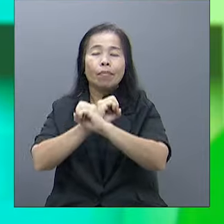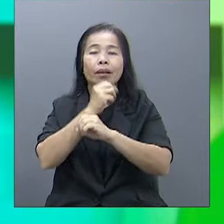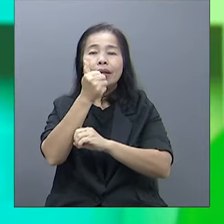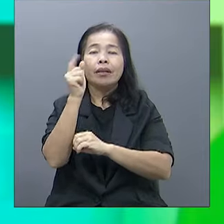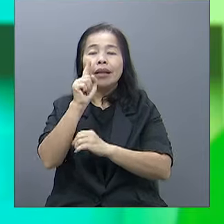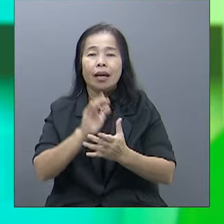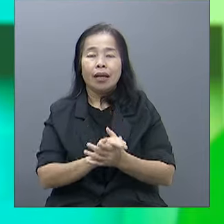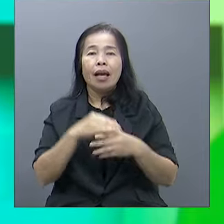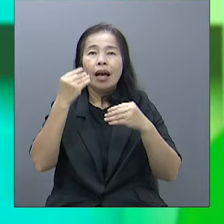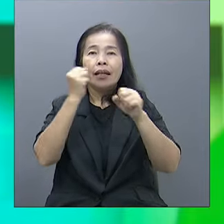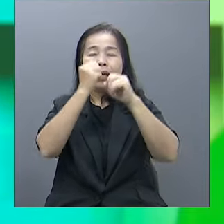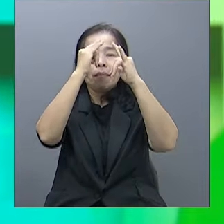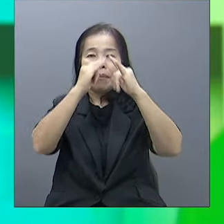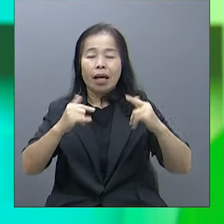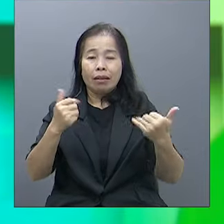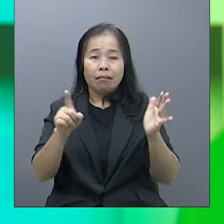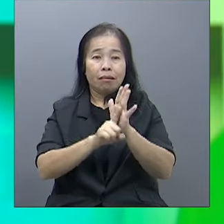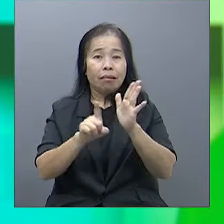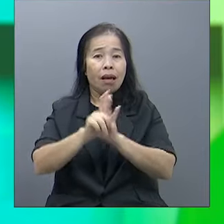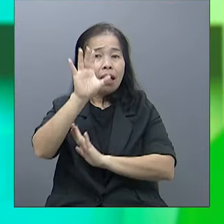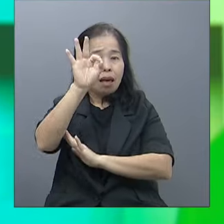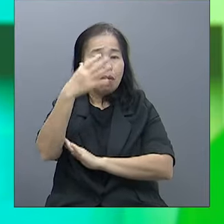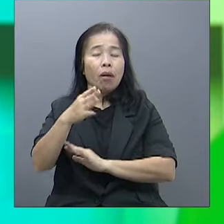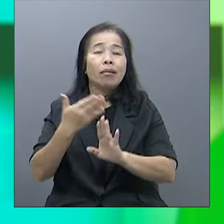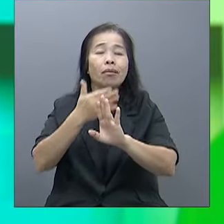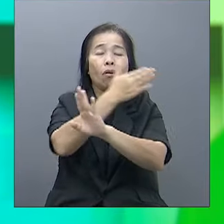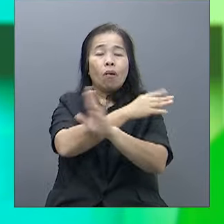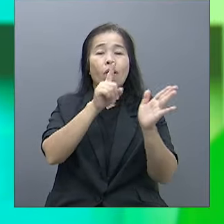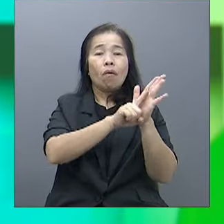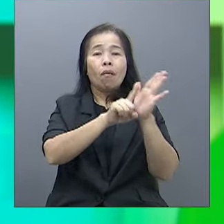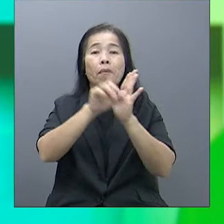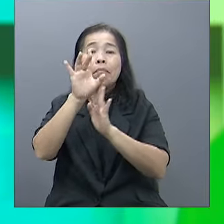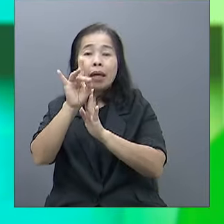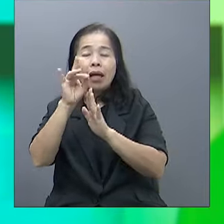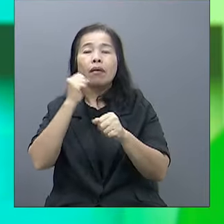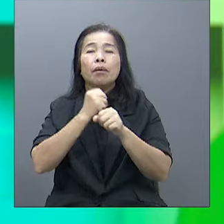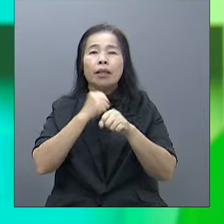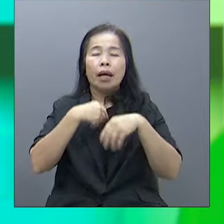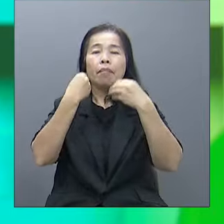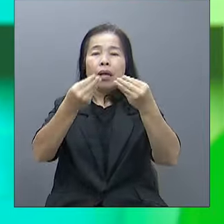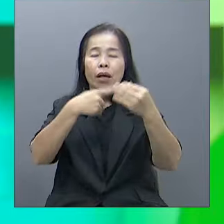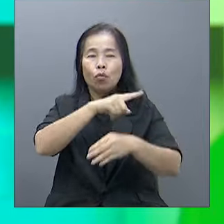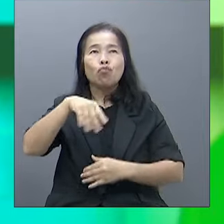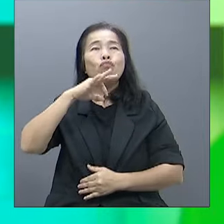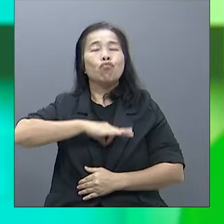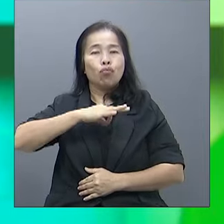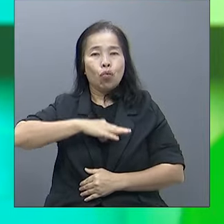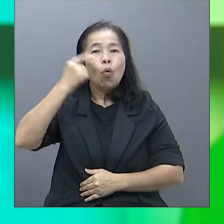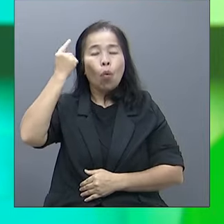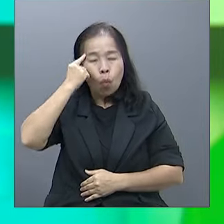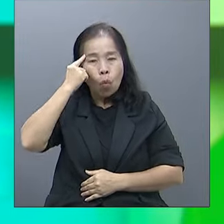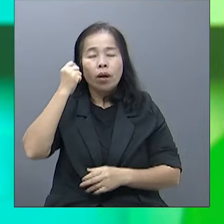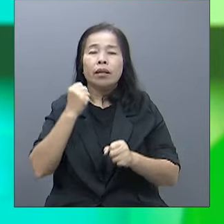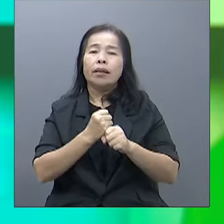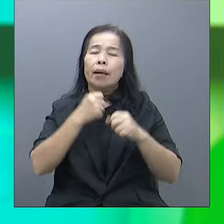งการเรียนรู้ครั้งที่9แล้วนะคะคือ8ครั้งที่ผ่านมาเนี่ยก็คือว่าเขาสามารถสร้างการตระหนักรู้ได้บรรยากาศจะเป็นอย่างไร